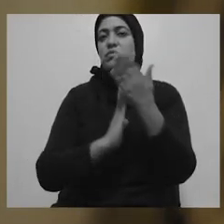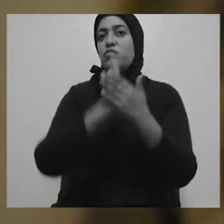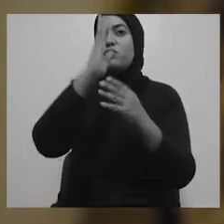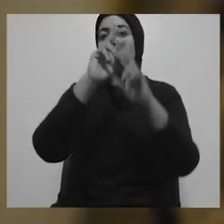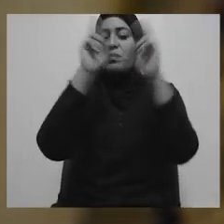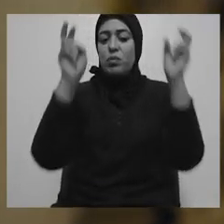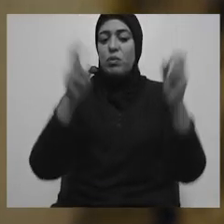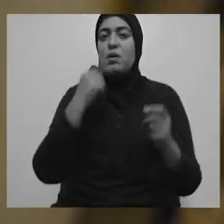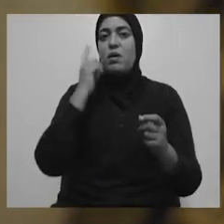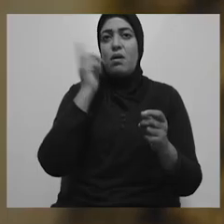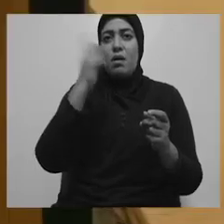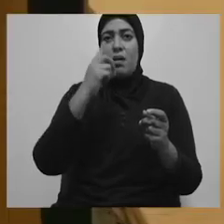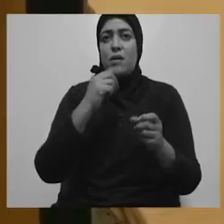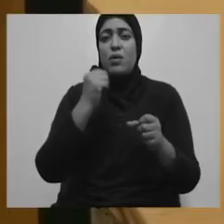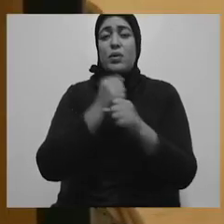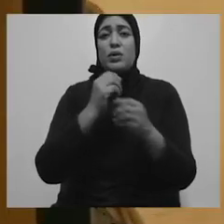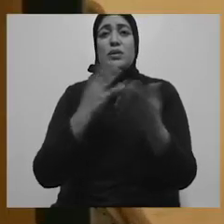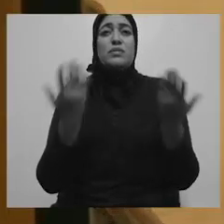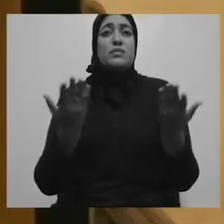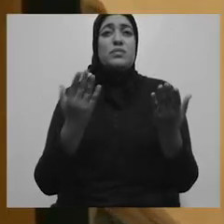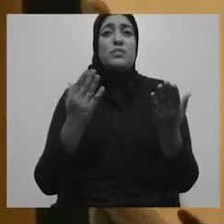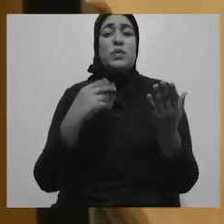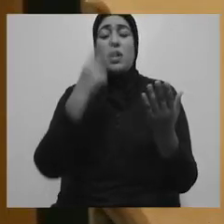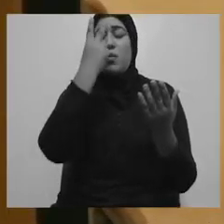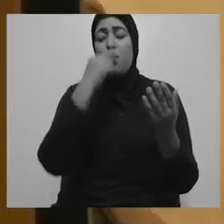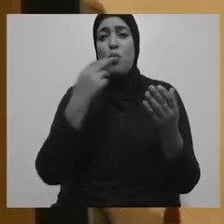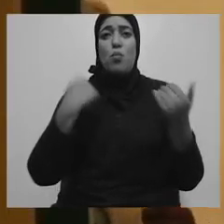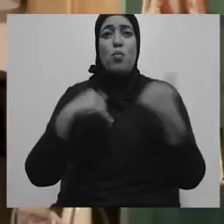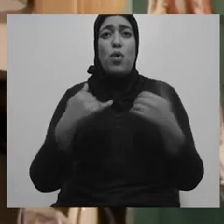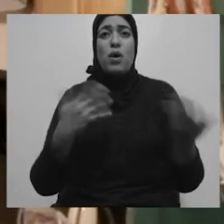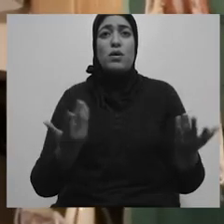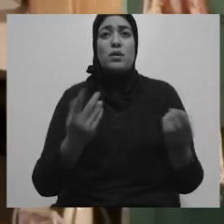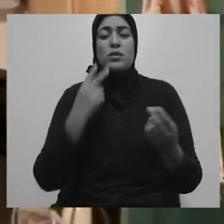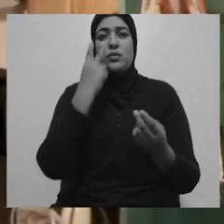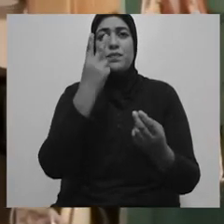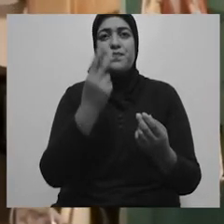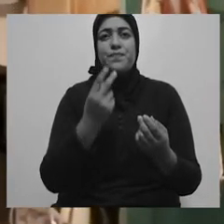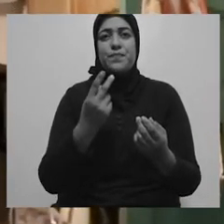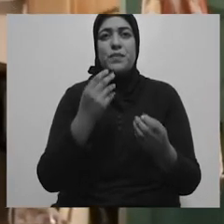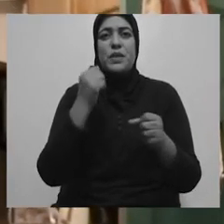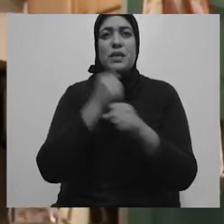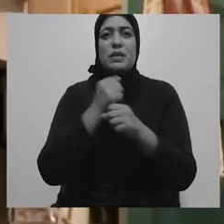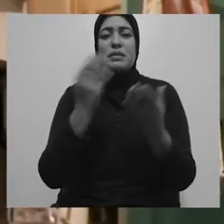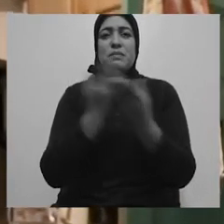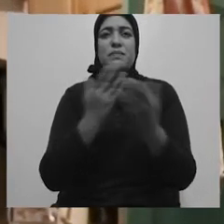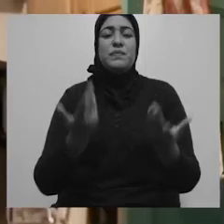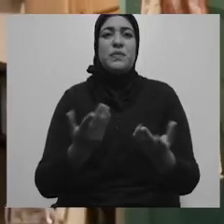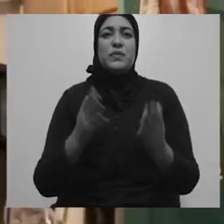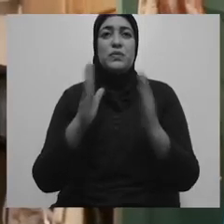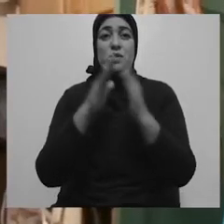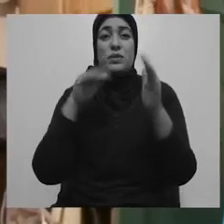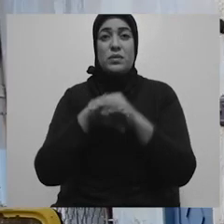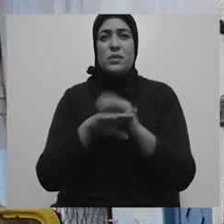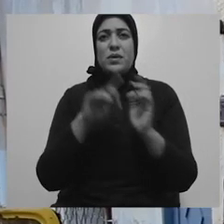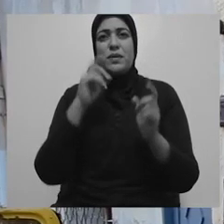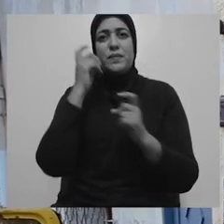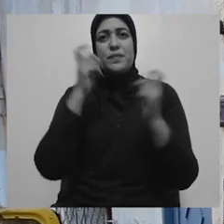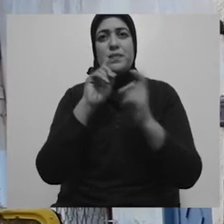jamila le cas d'une personne handicapée de naissance une longue voyante qui a tout de même